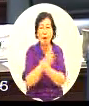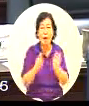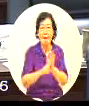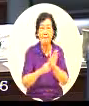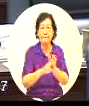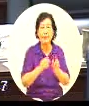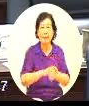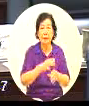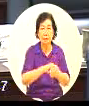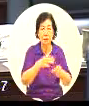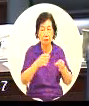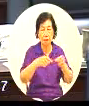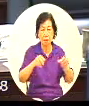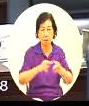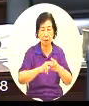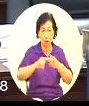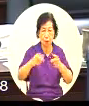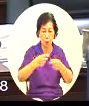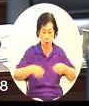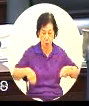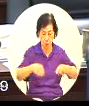予市长。